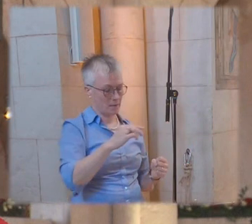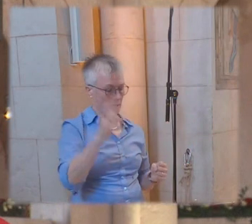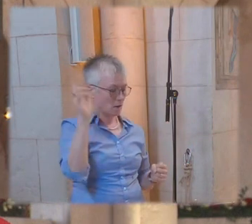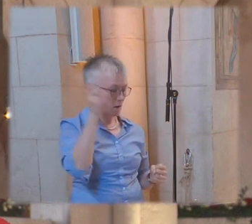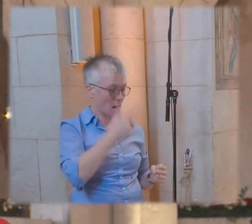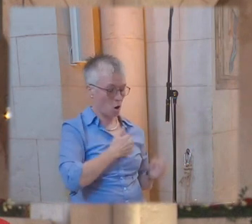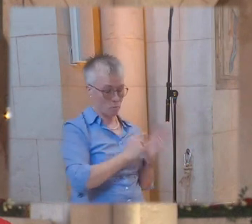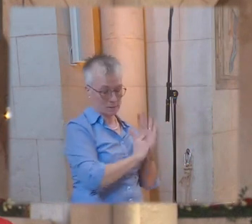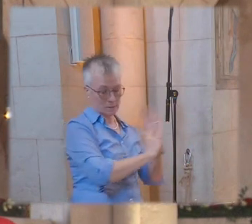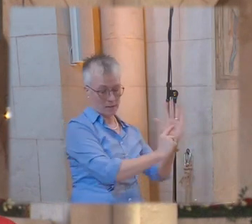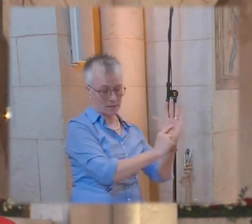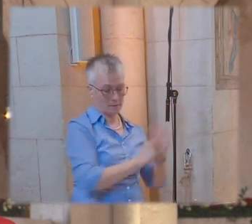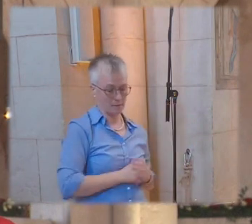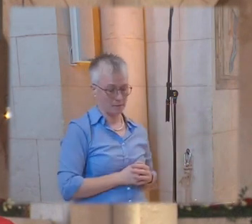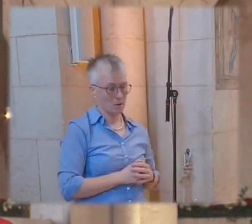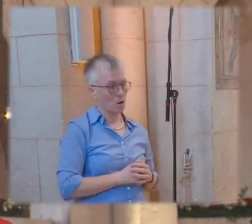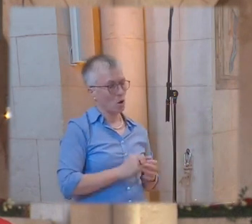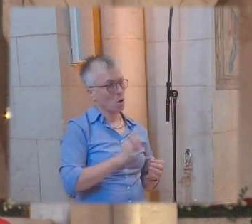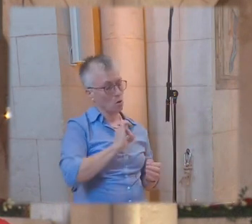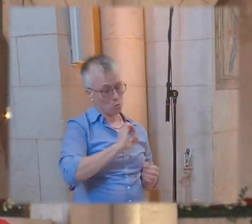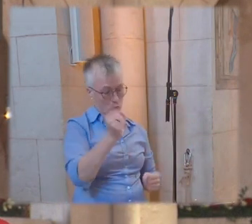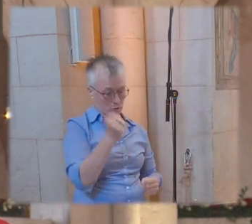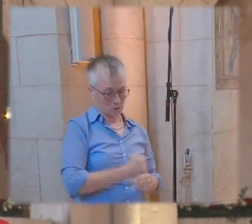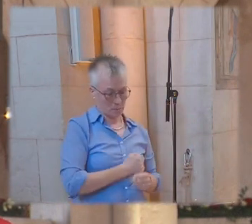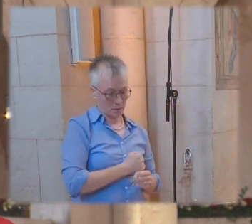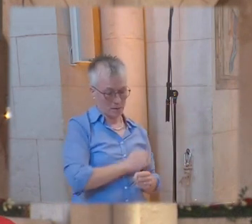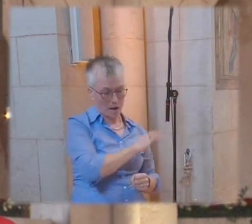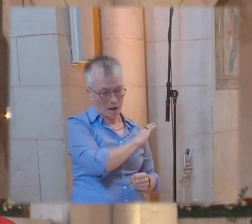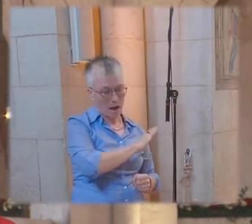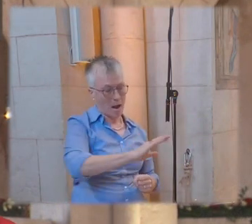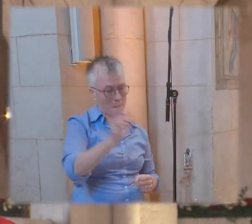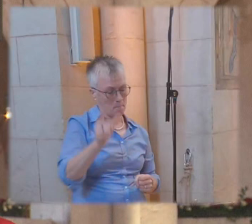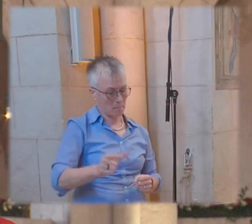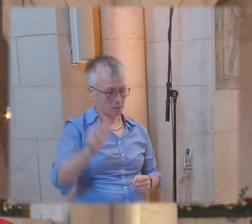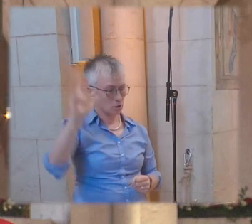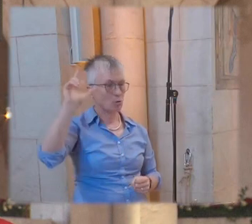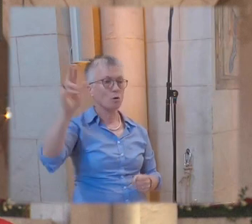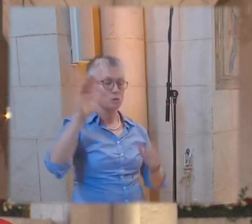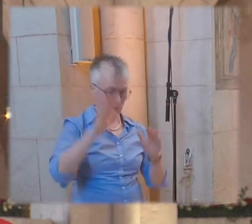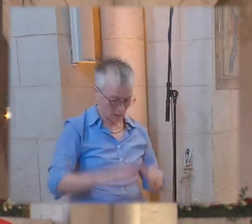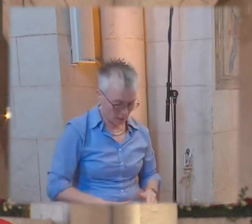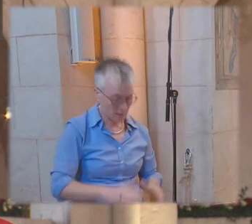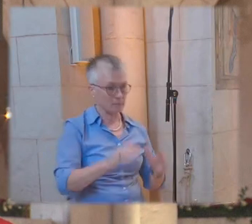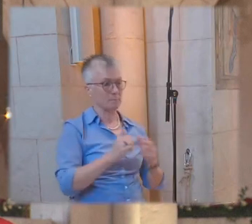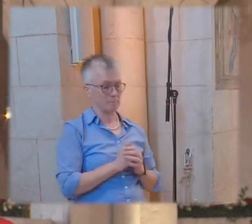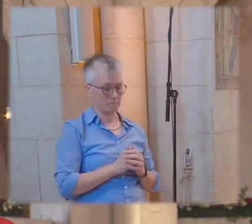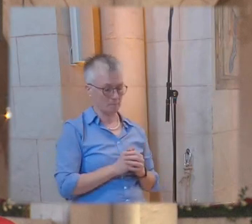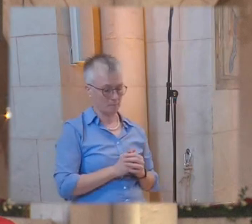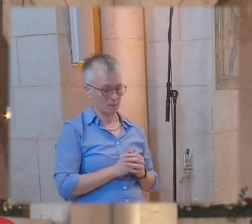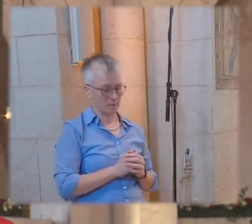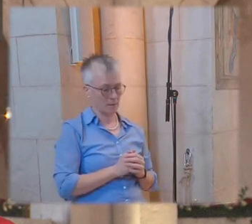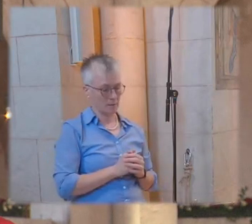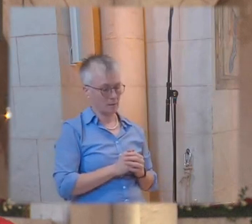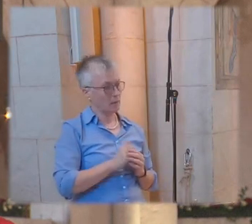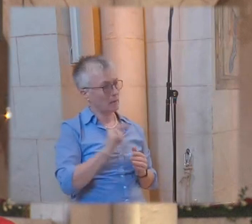Denn Gott hat seinen Sohn nicht in die Welt gesandt, damit er die Welt richtet,